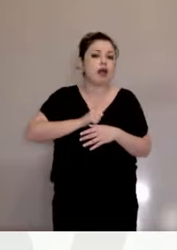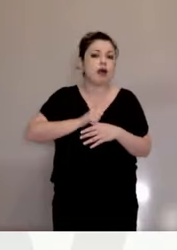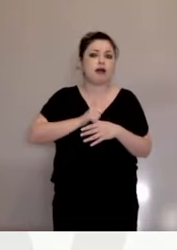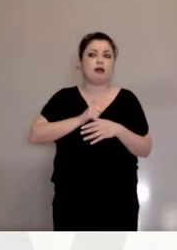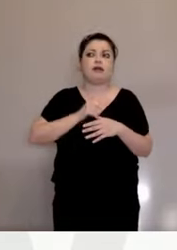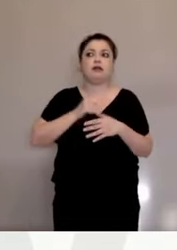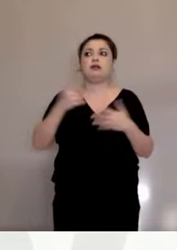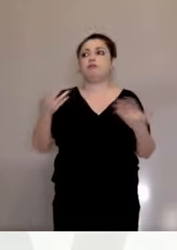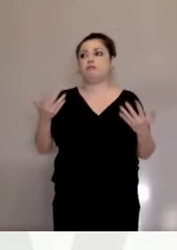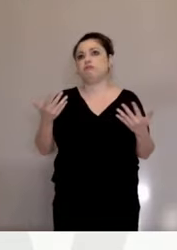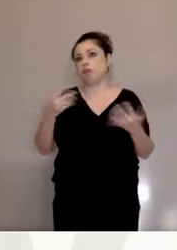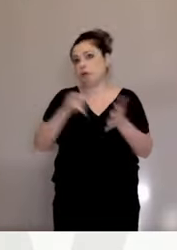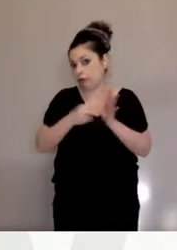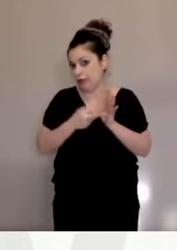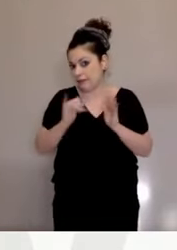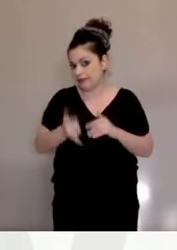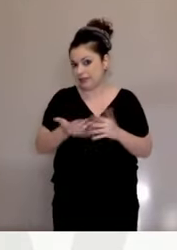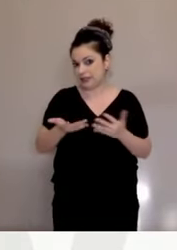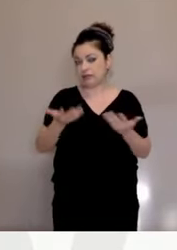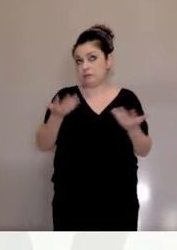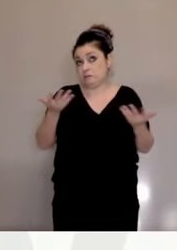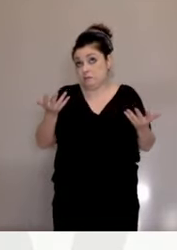è un problema.